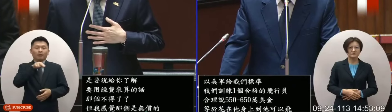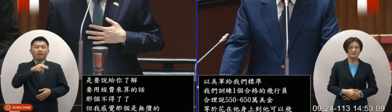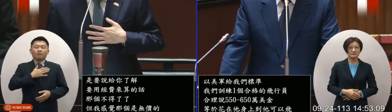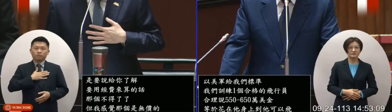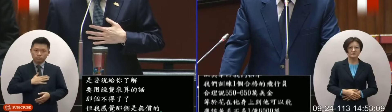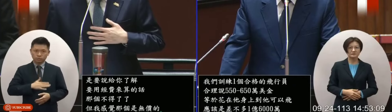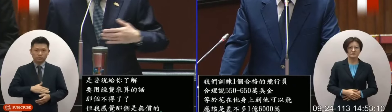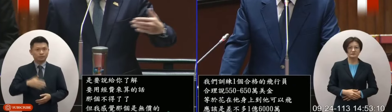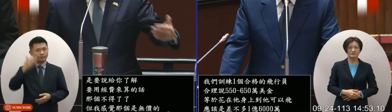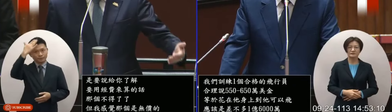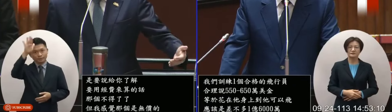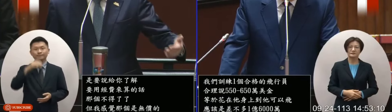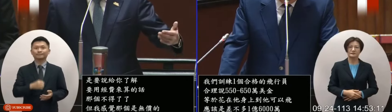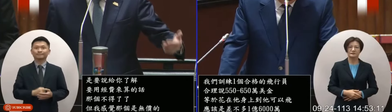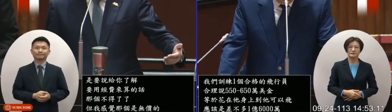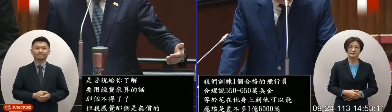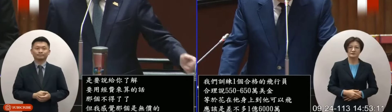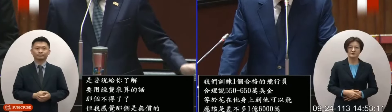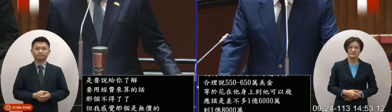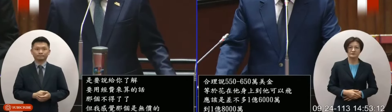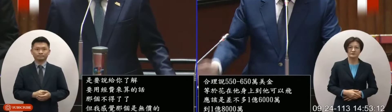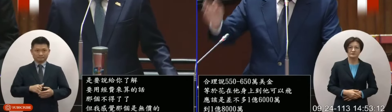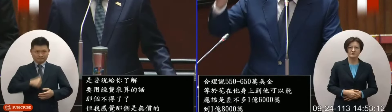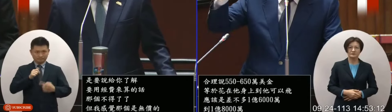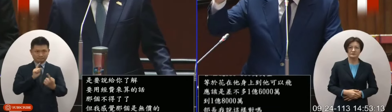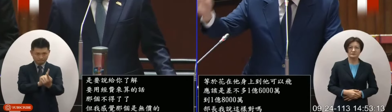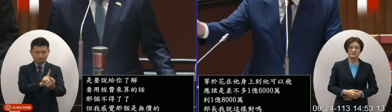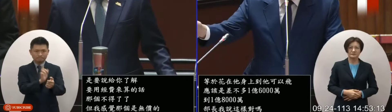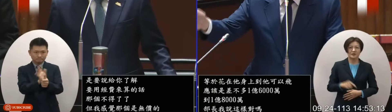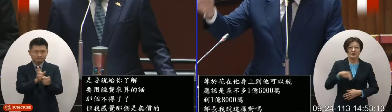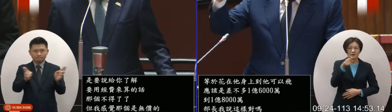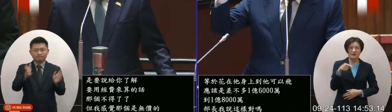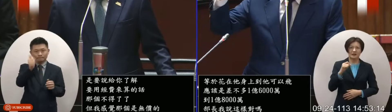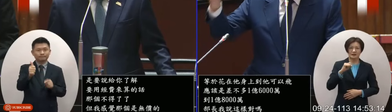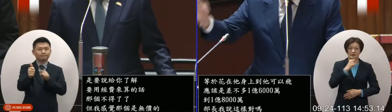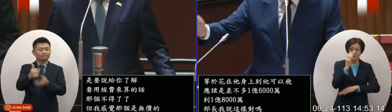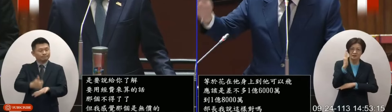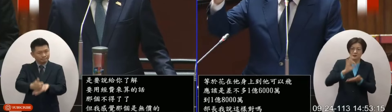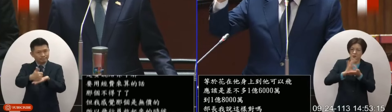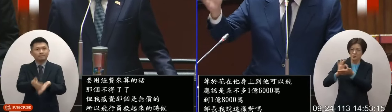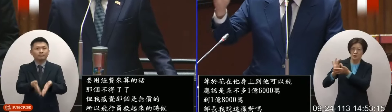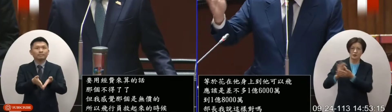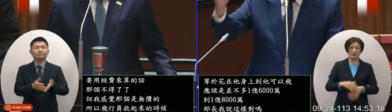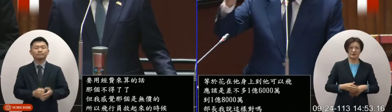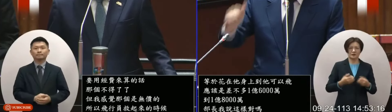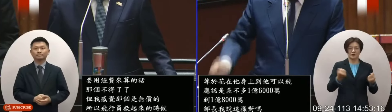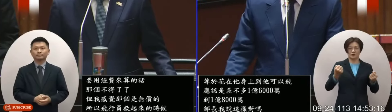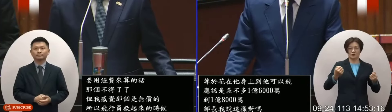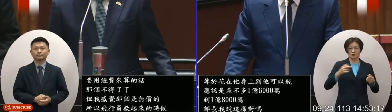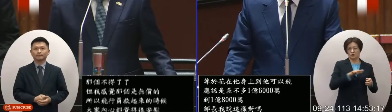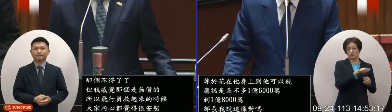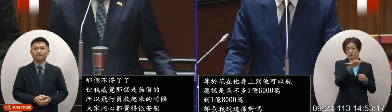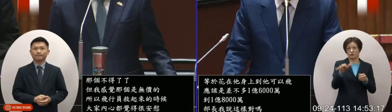慰，吼、哦，拢感觉真安慰。所以咱尊重第一线工作啊，甲指挥官。 咱开遮侪钱去训练一个合格飞行